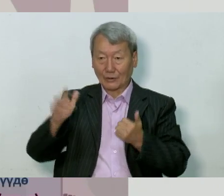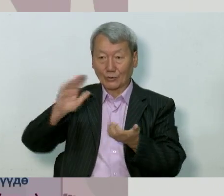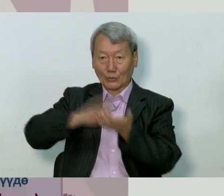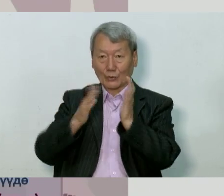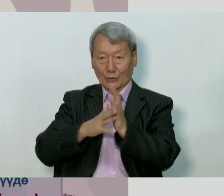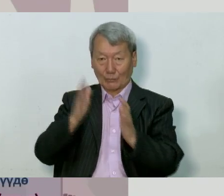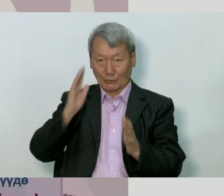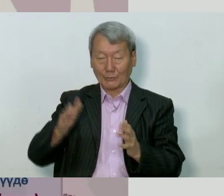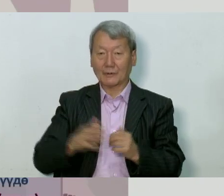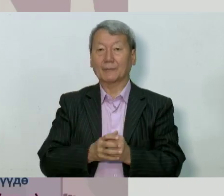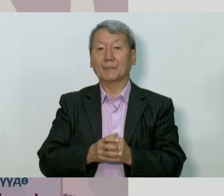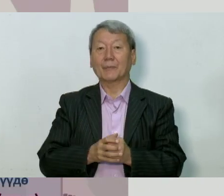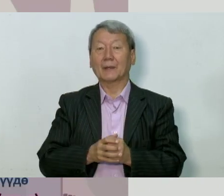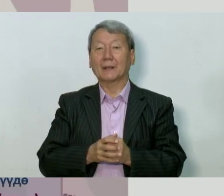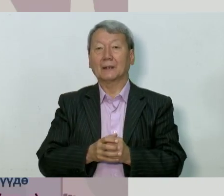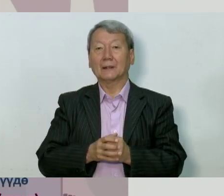жумшайбыз.